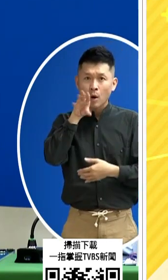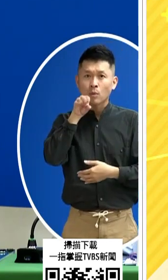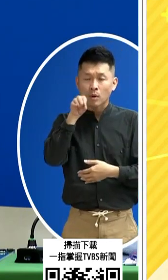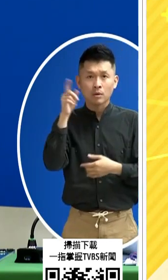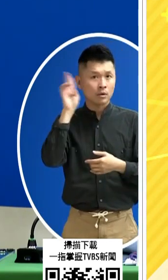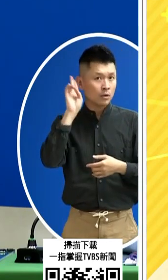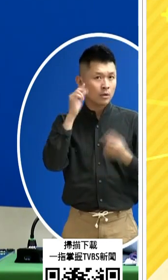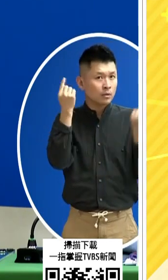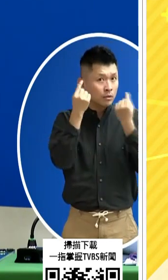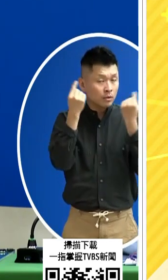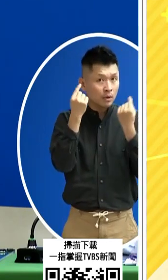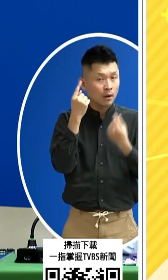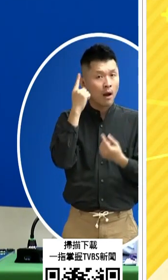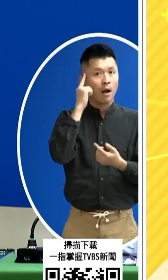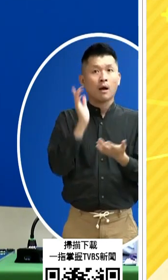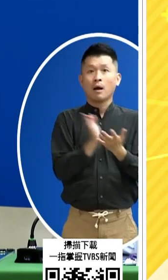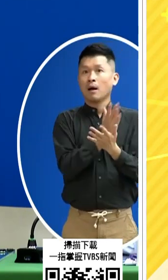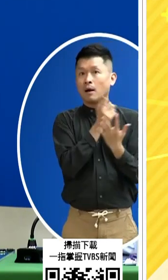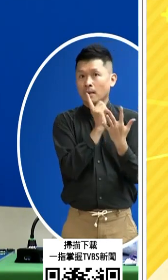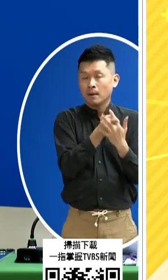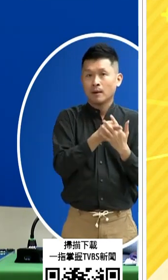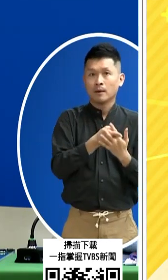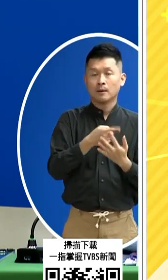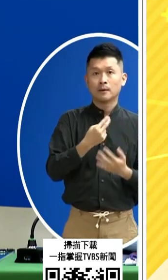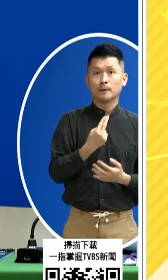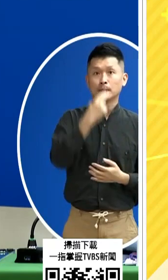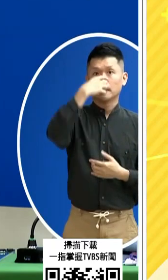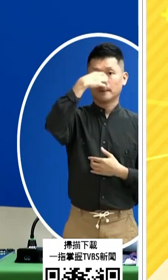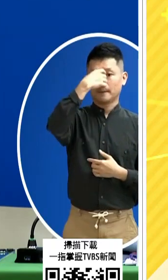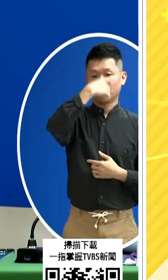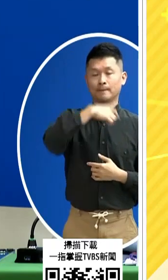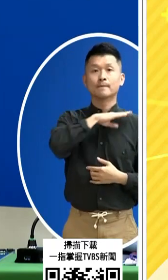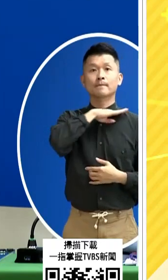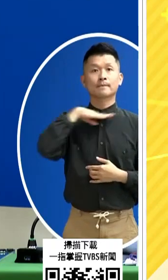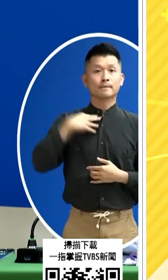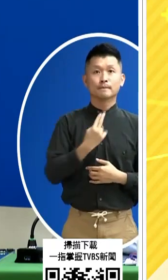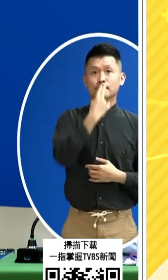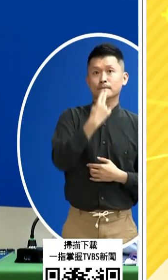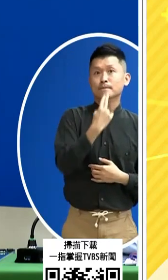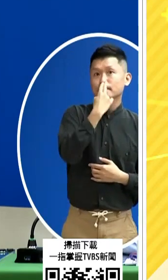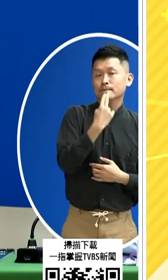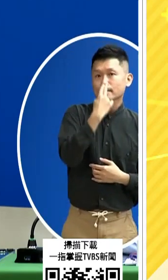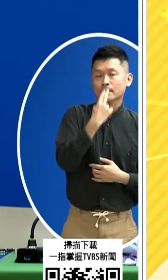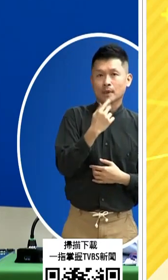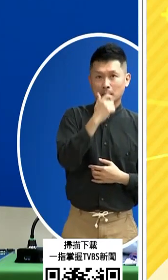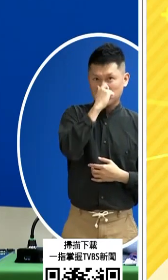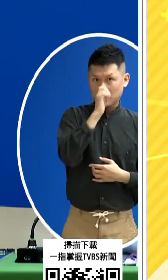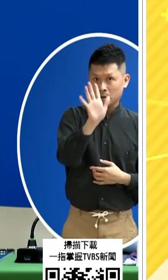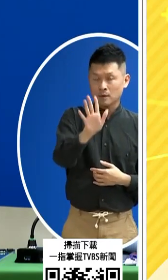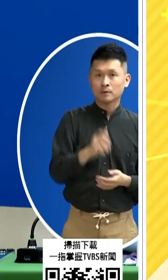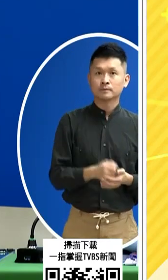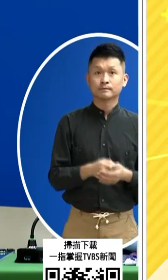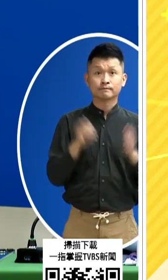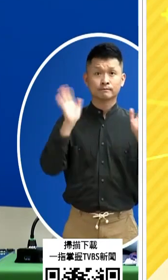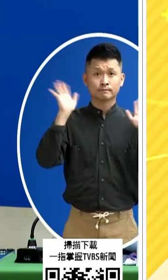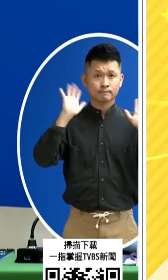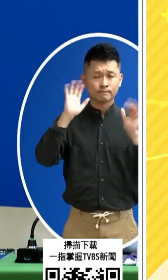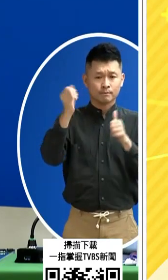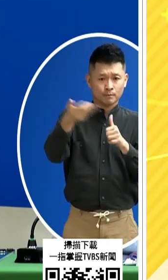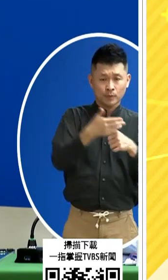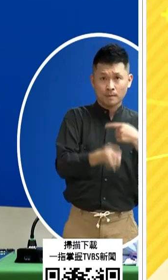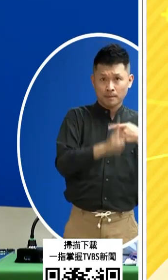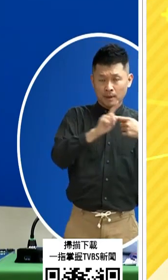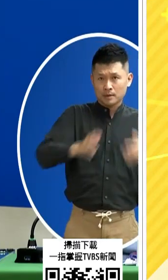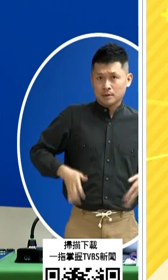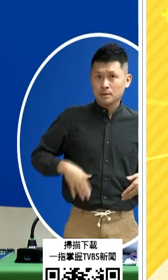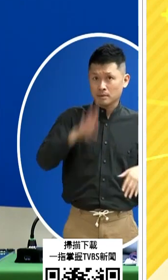到今天59例死亡是什么？今天是死亡率最高了，简单讲就是这样。那今天的确